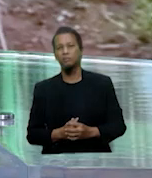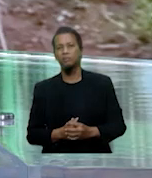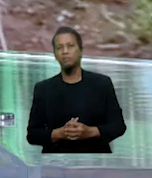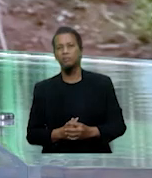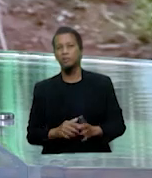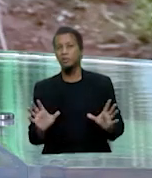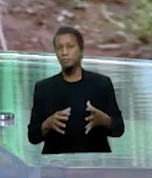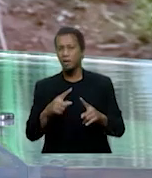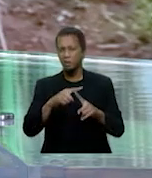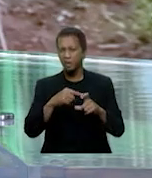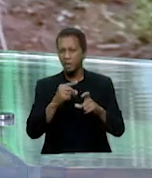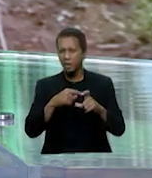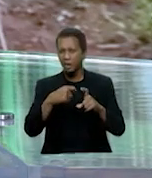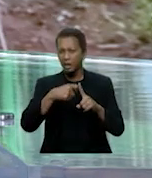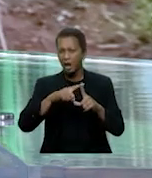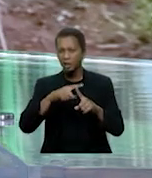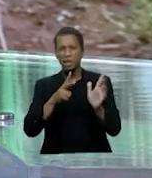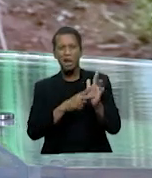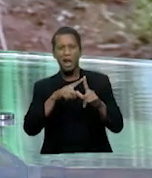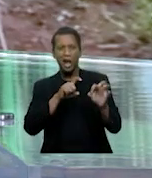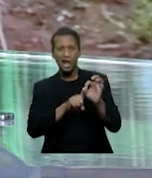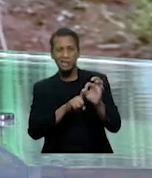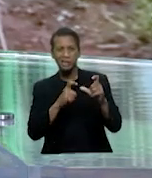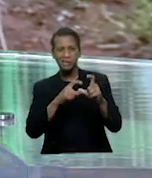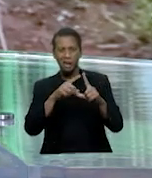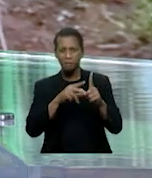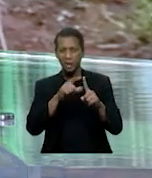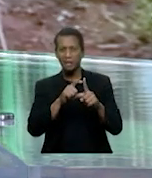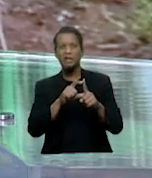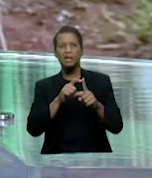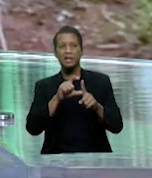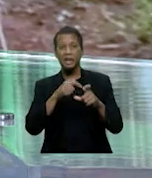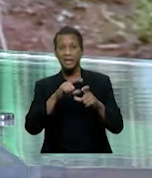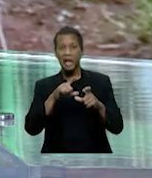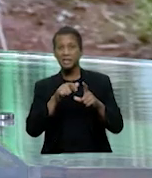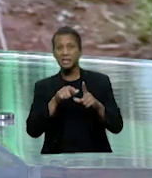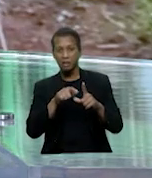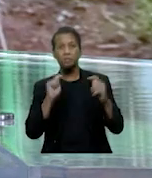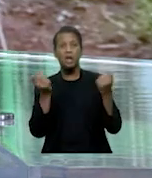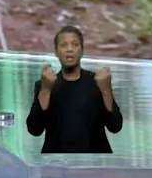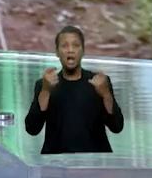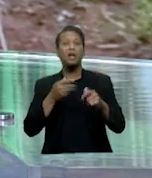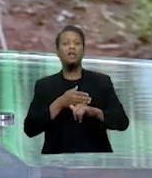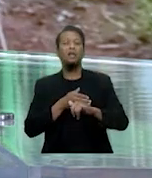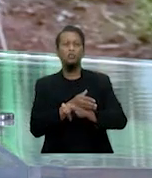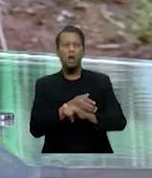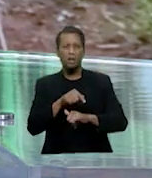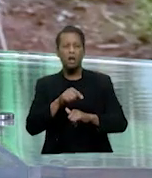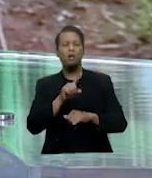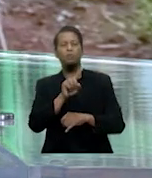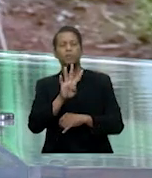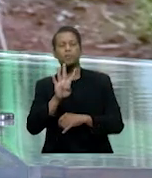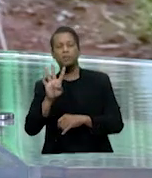pemirsa Jamaah Tarekat naqsabandiyah di Deli Serdang Sumatera Utara hari ini merayakan Idul Adha 1444 Hijriyah penentuan